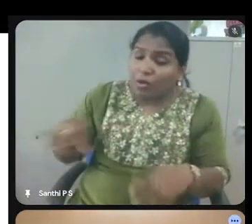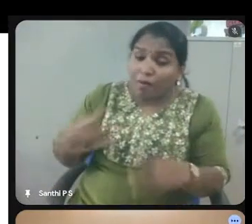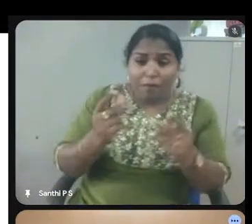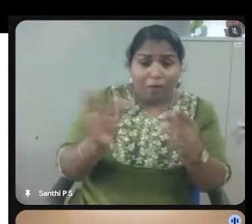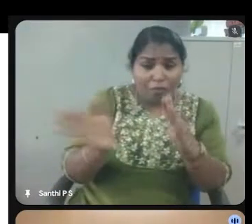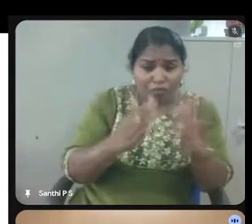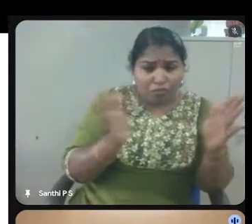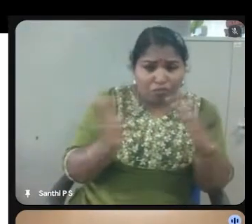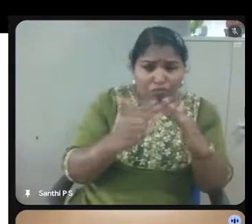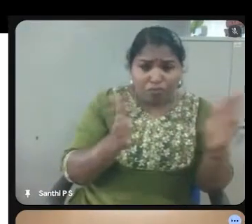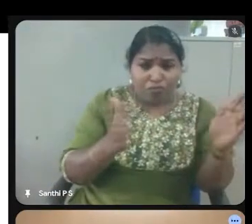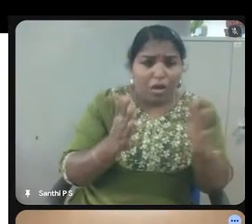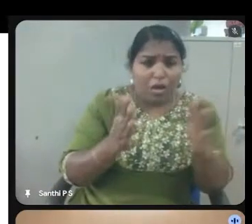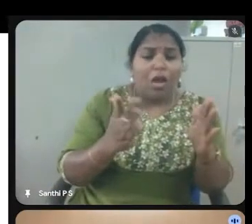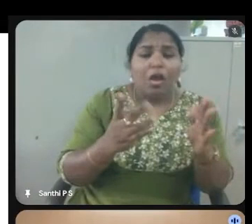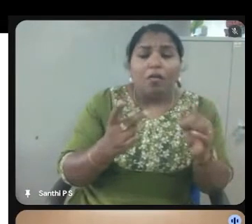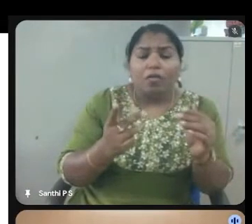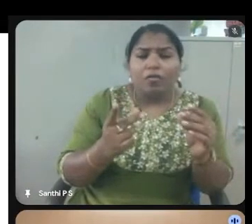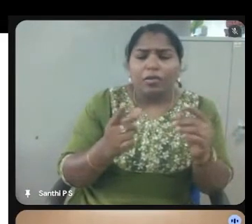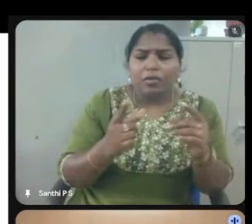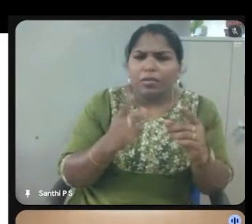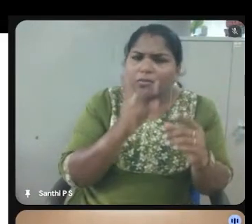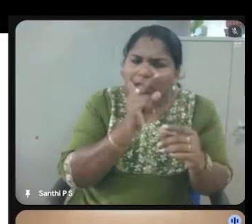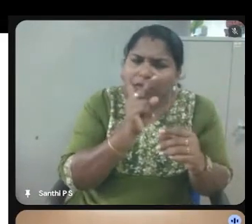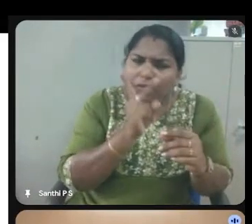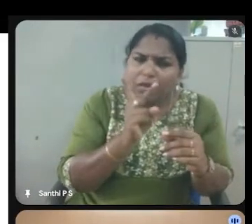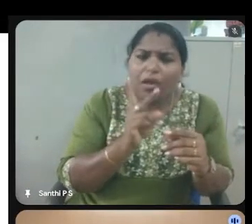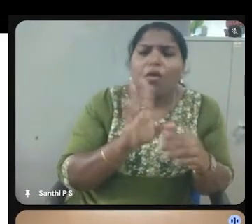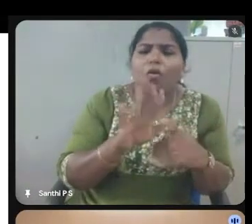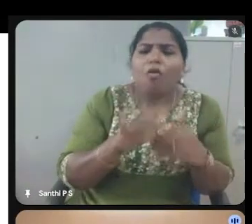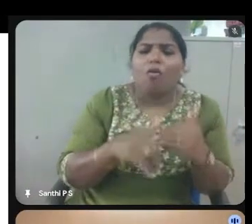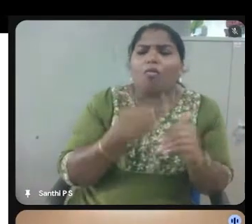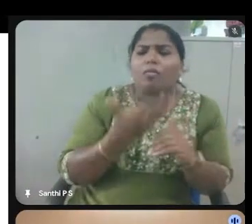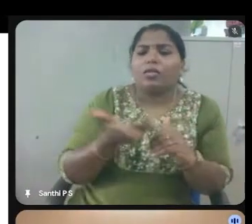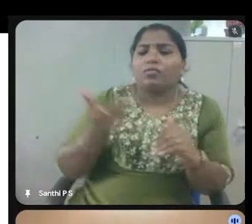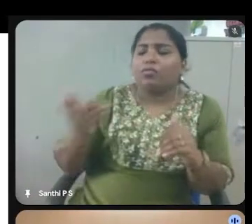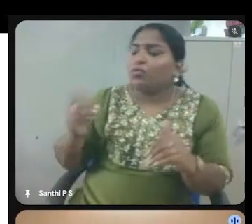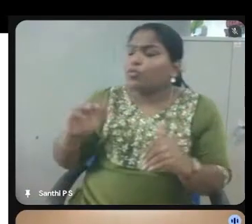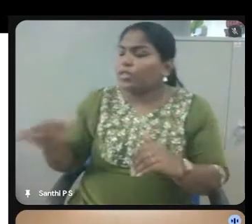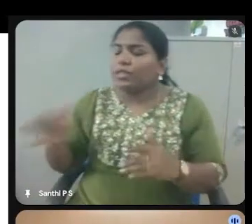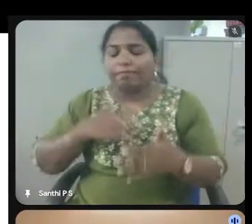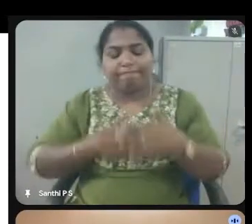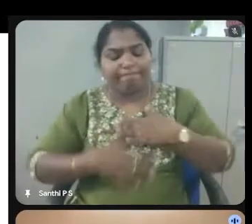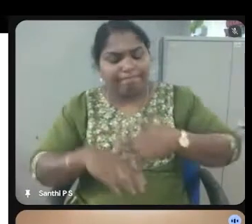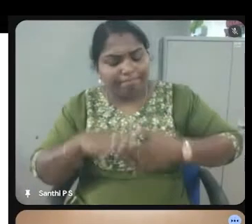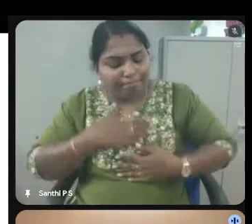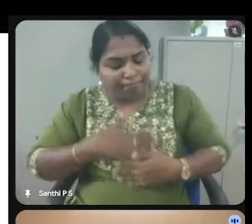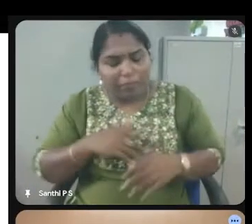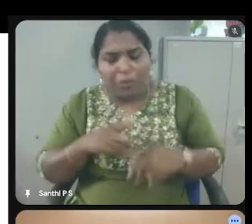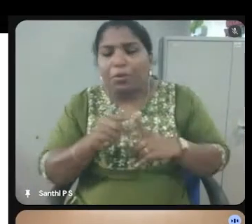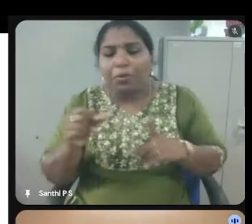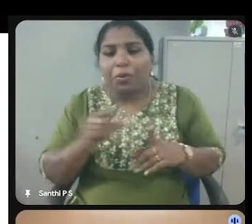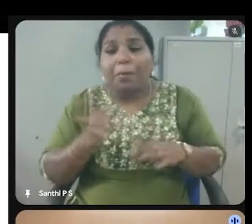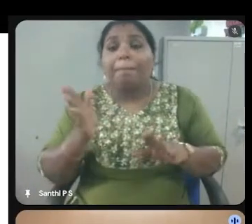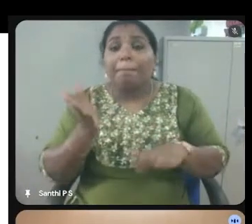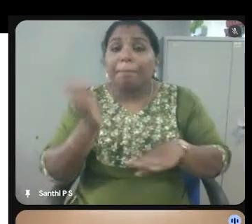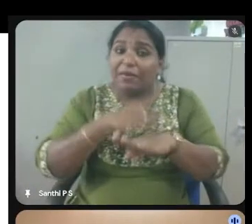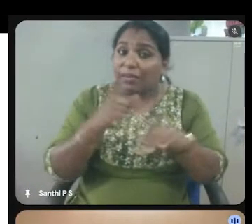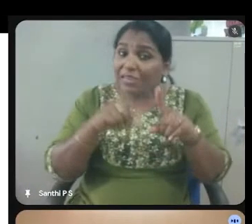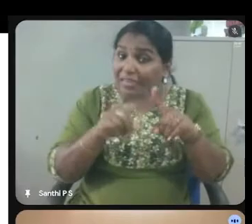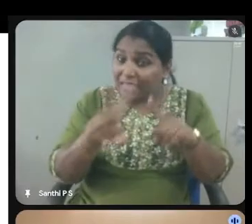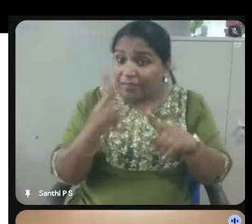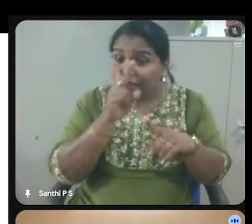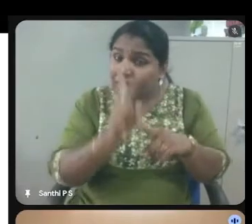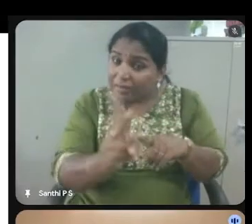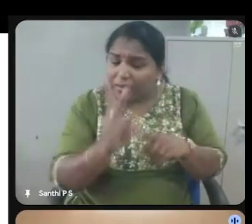അല്ലേ. അപ്പം എന്താ പറയാ പിന്നീട് അവർക്ക് ക്ഷമയോടെ ഇരുന്ന് ചെയ്യേണ്ട കാര്യം നമ്മൾ ഡെയിലി ലൈഫ് ആക്ടിവിറ്റീസ് ഒക്കെ വരുമ്പോൾ അവർക്ക്